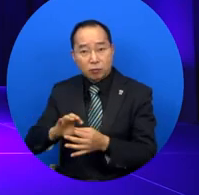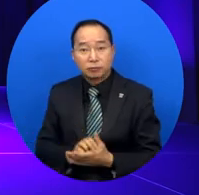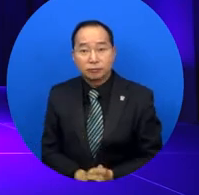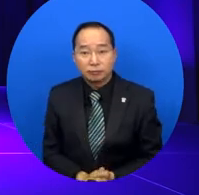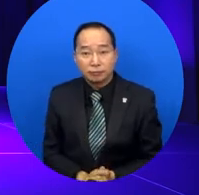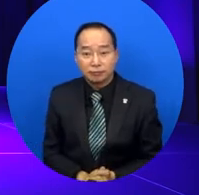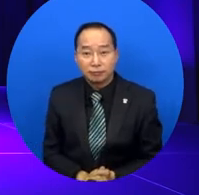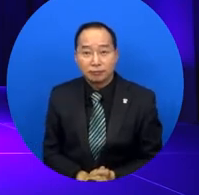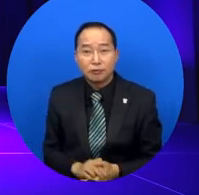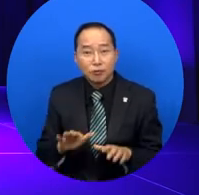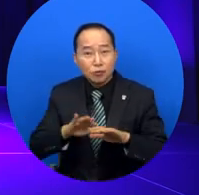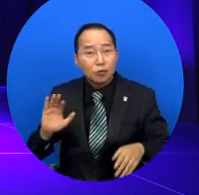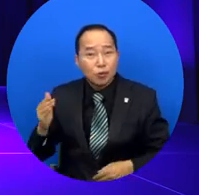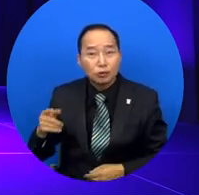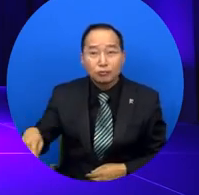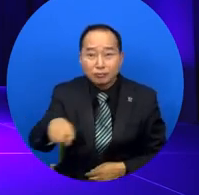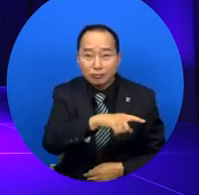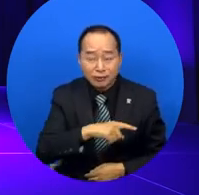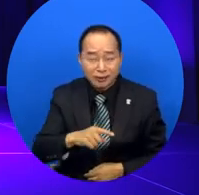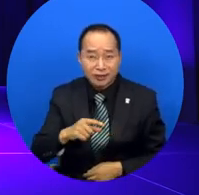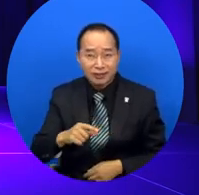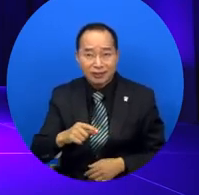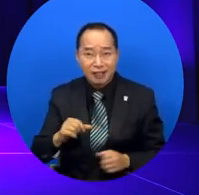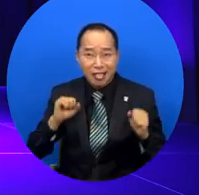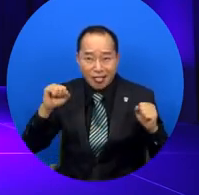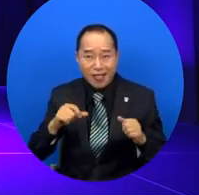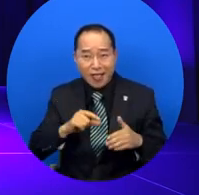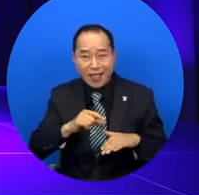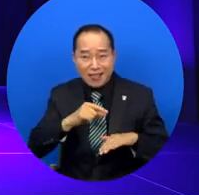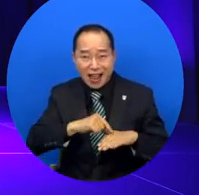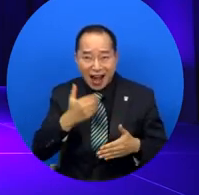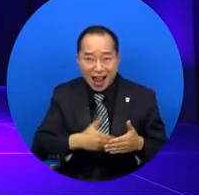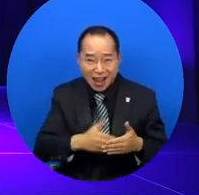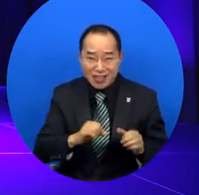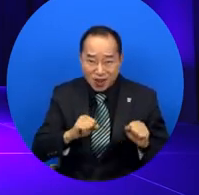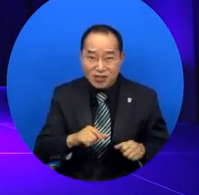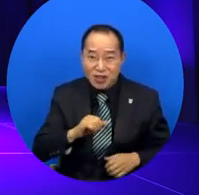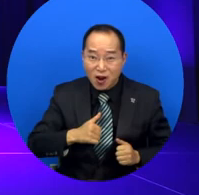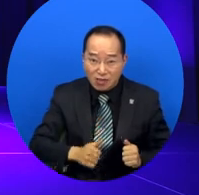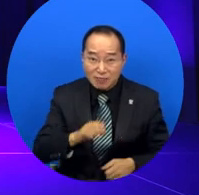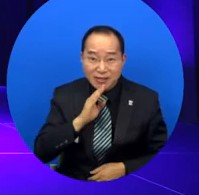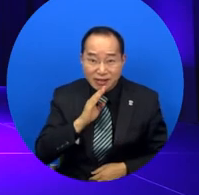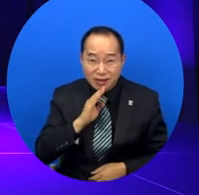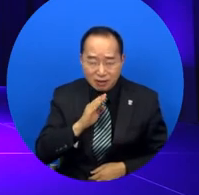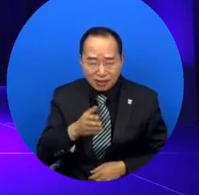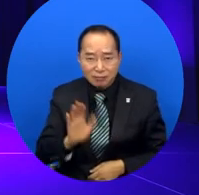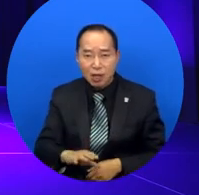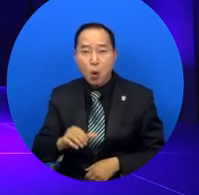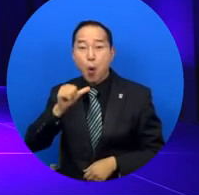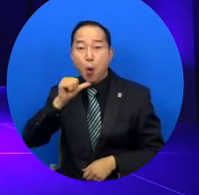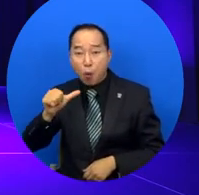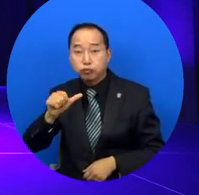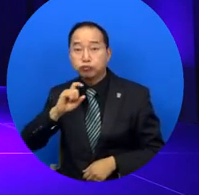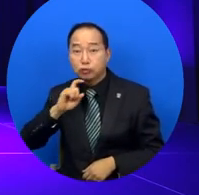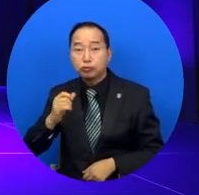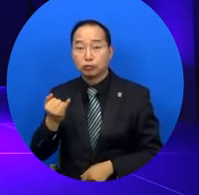하고 다이어트는 뭐 달고 사시죠. 그러는 것만큼의 요만큼이라도 하루